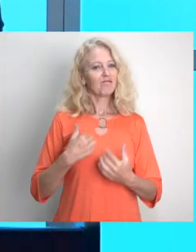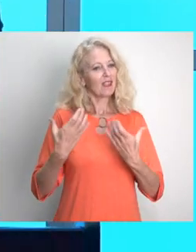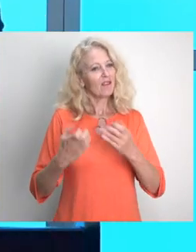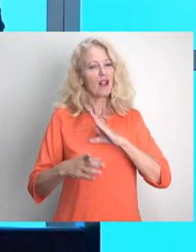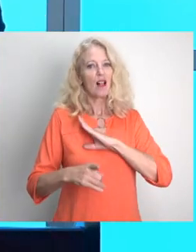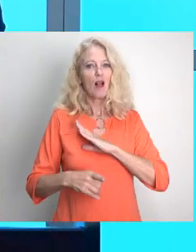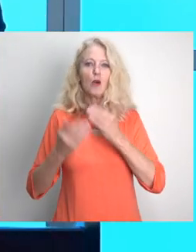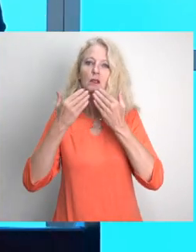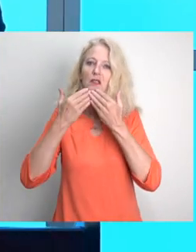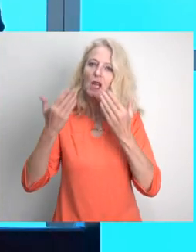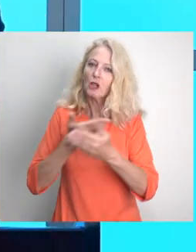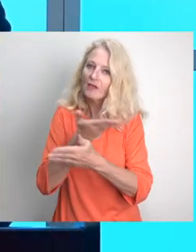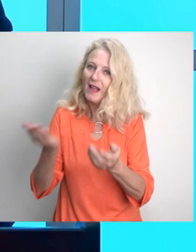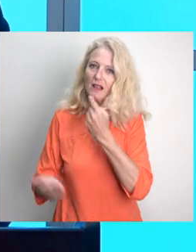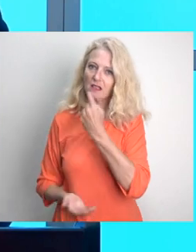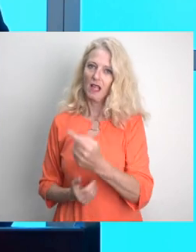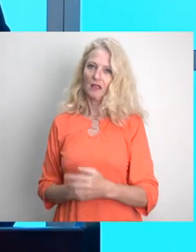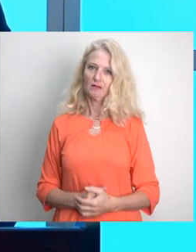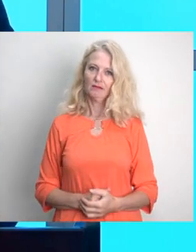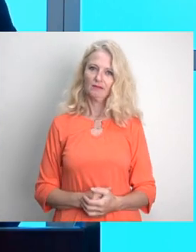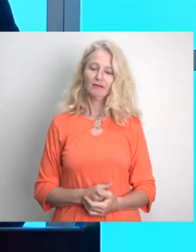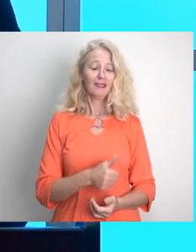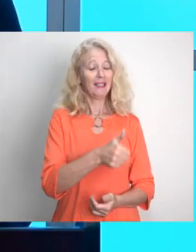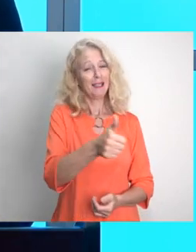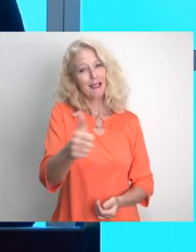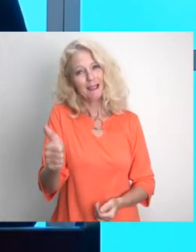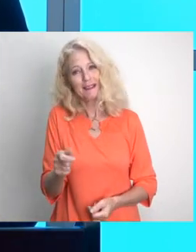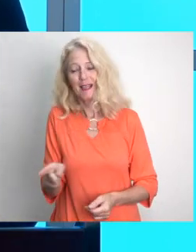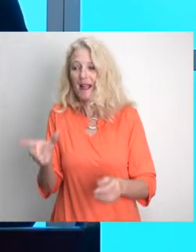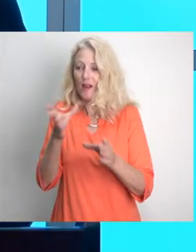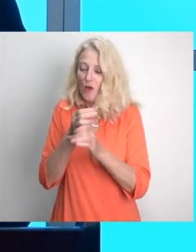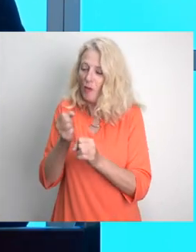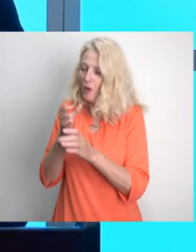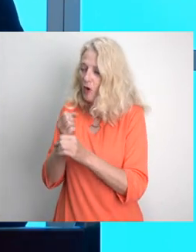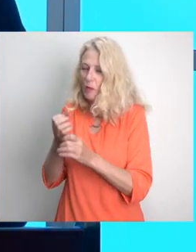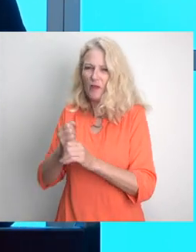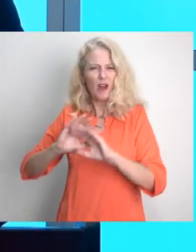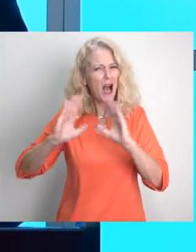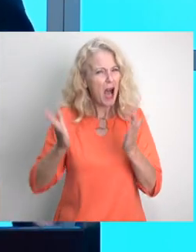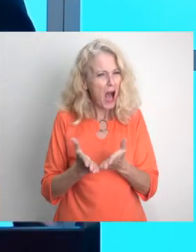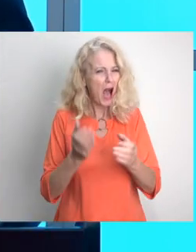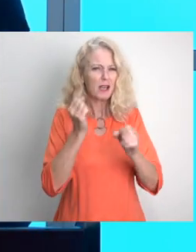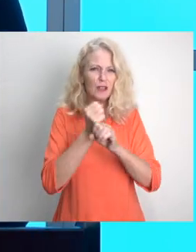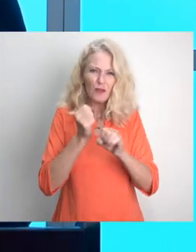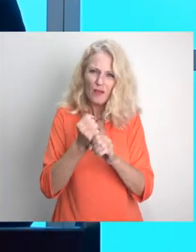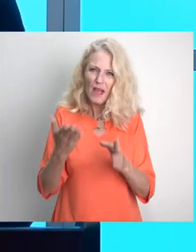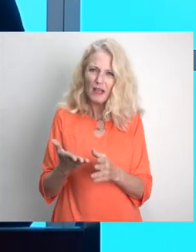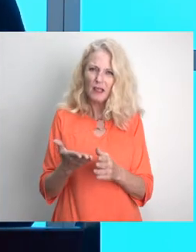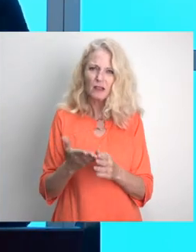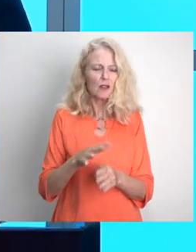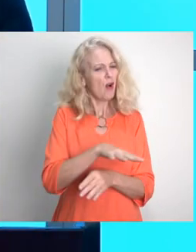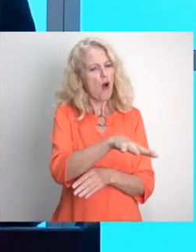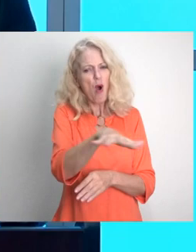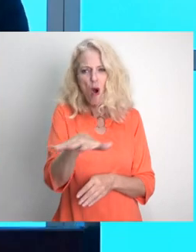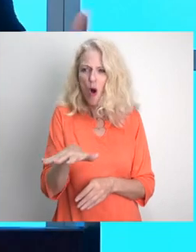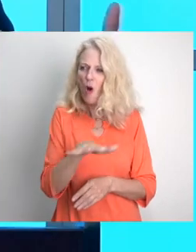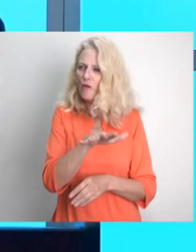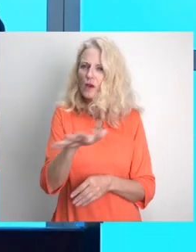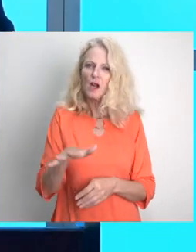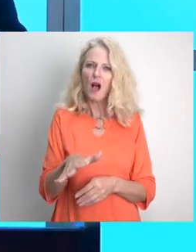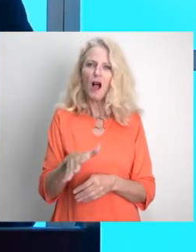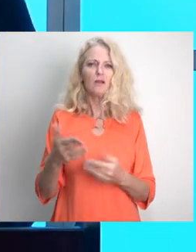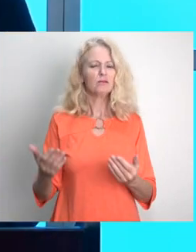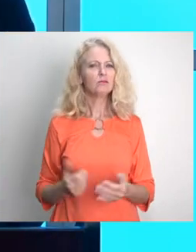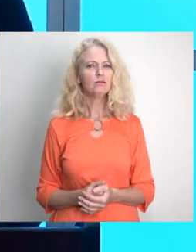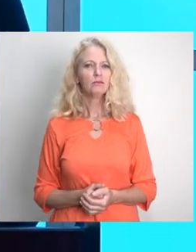een dank zeggen aan iedere die heeft geholpen aan al het werk die we hebben geleverd, natuurlijk achter de schermen, maar